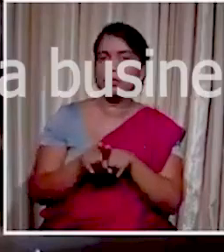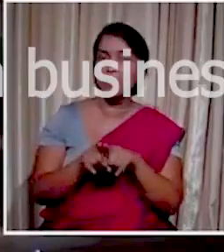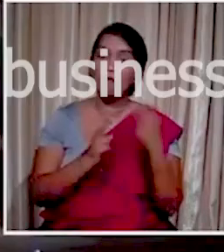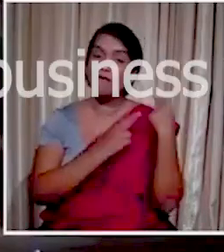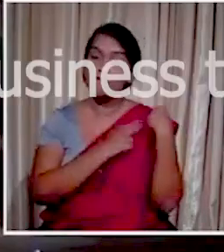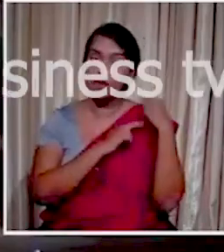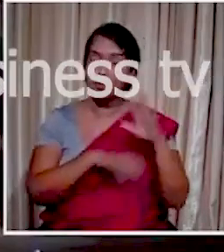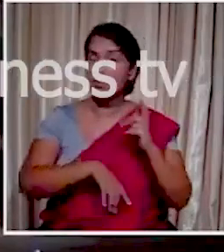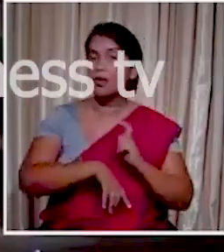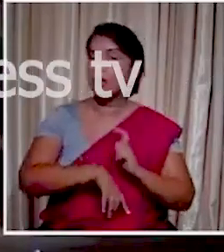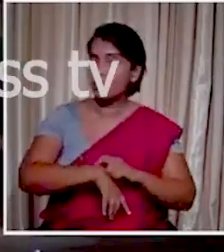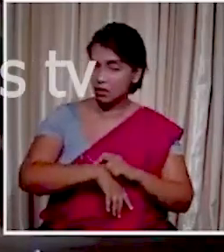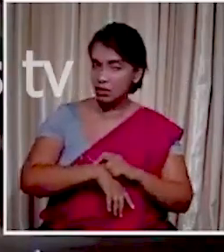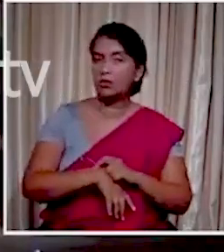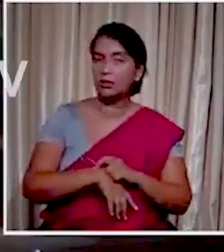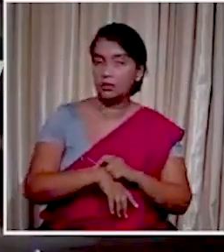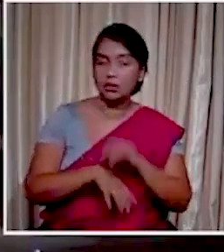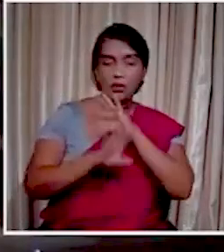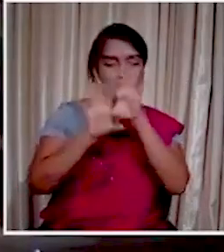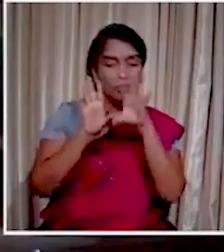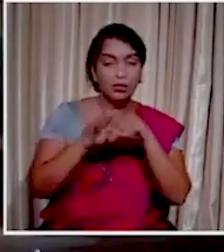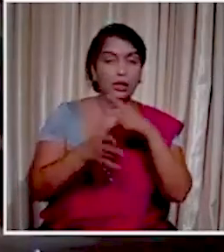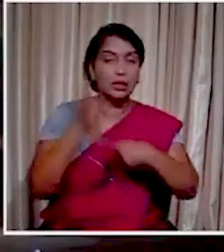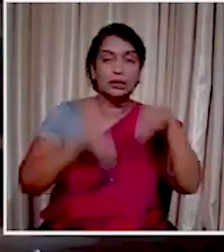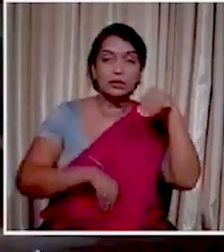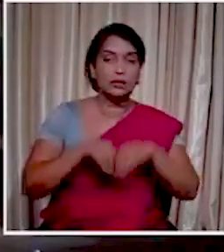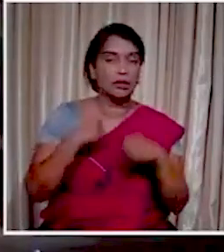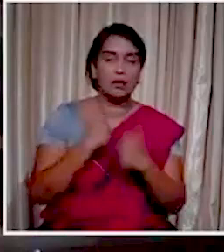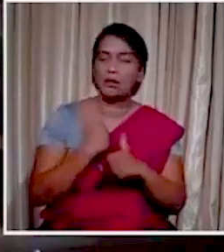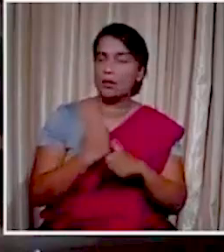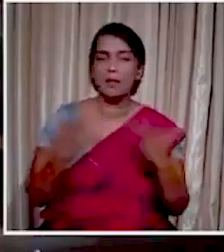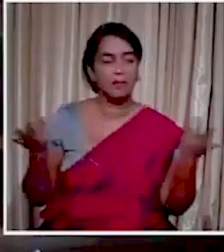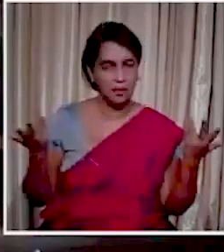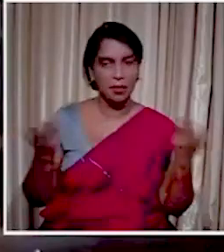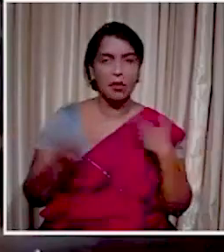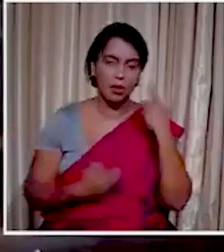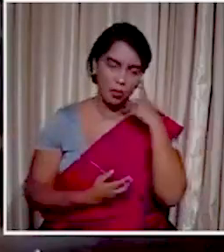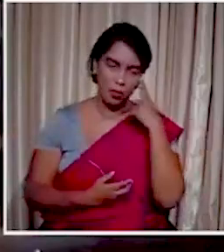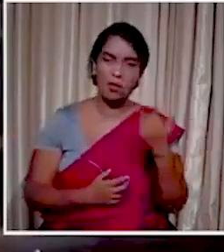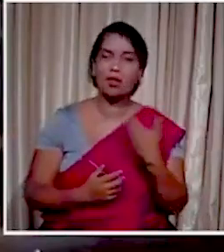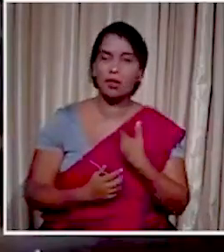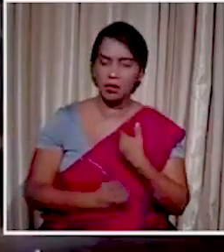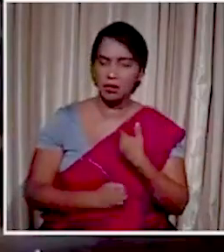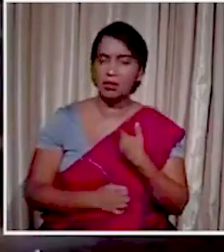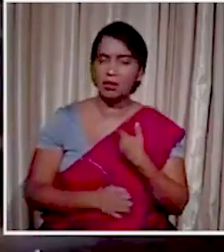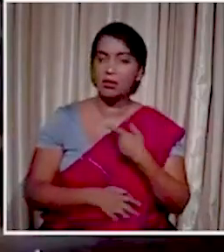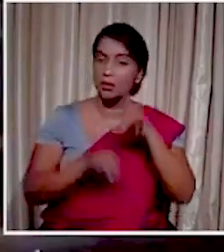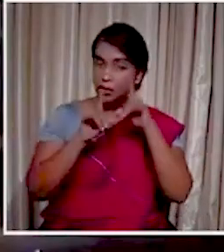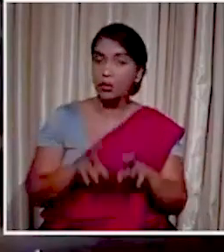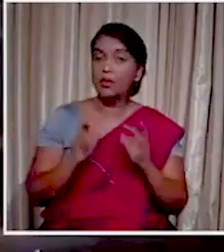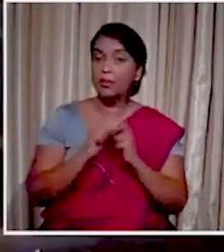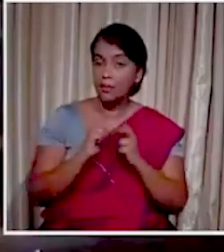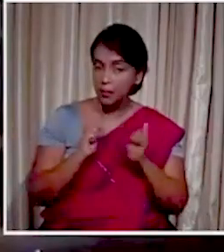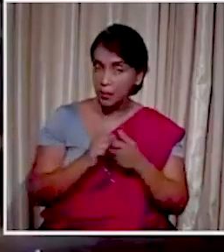वगकीम सहित अवस्था व कपट पोदू महाचंद दि निर्माण कर गण अपि दान्नो मेवनी अर्बुद एक दि